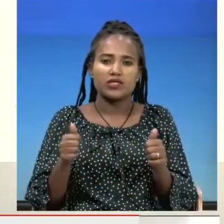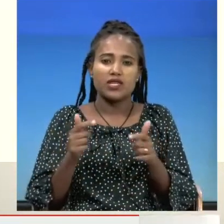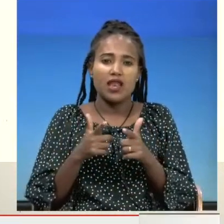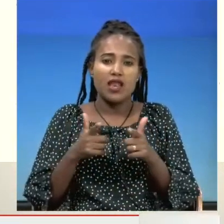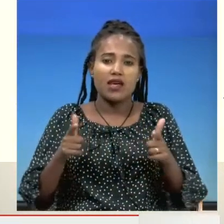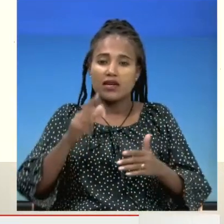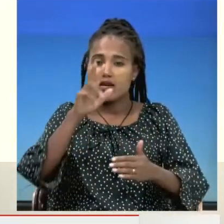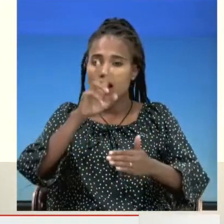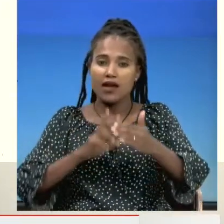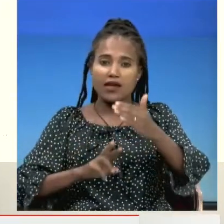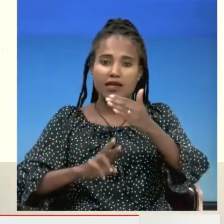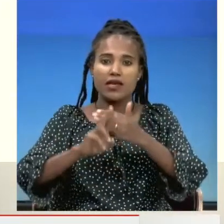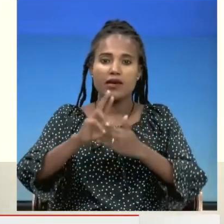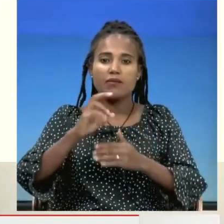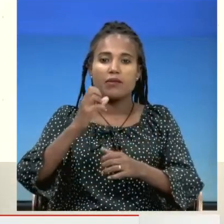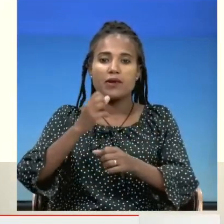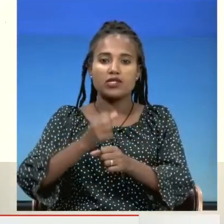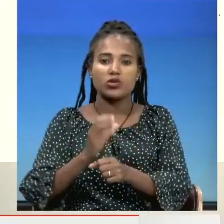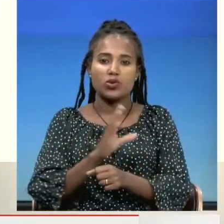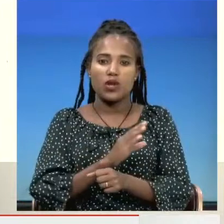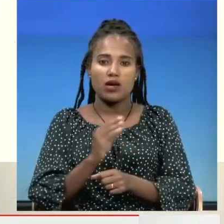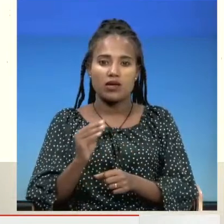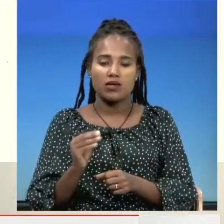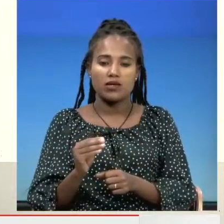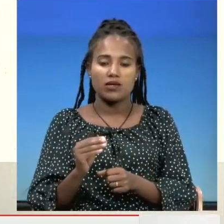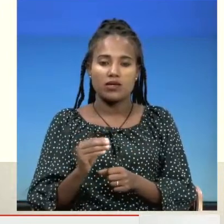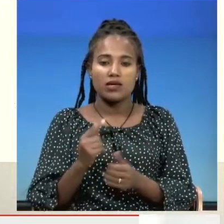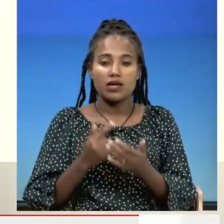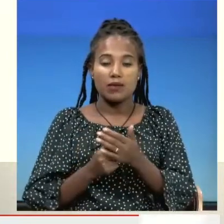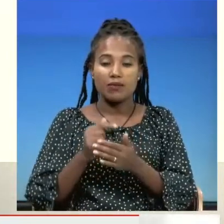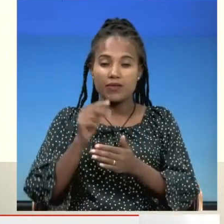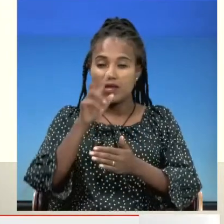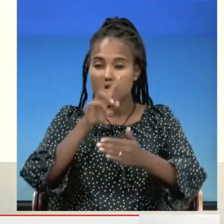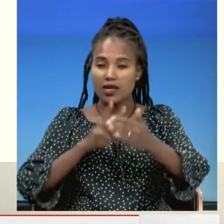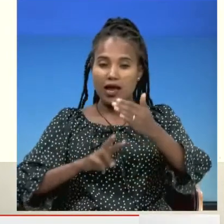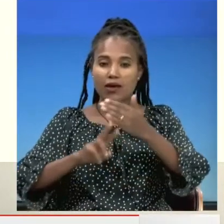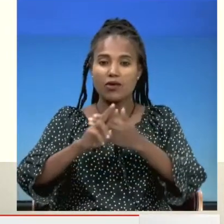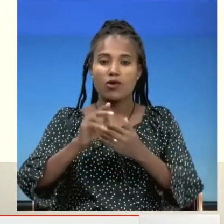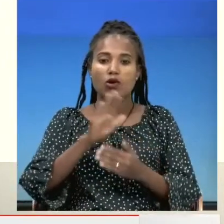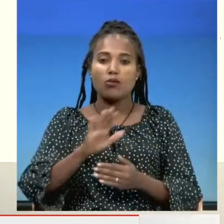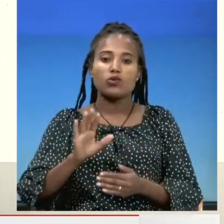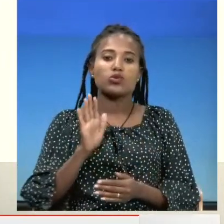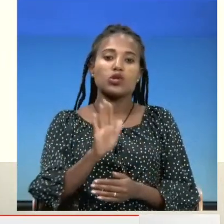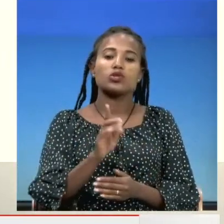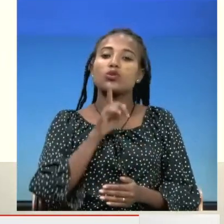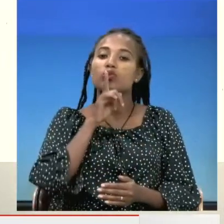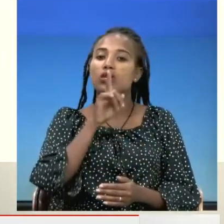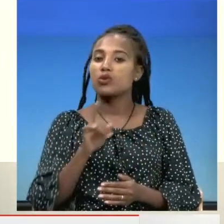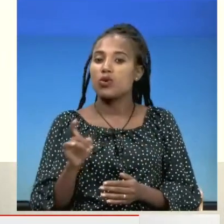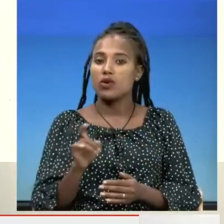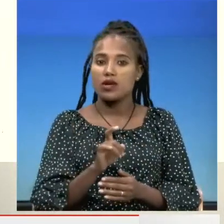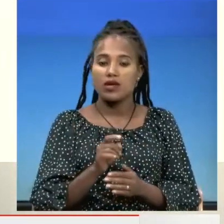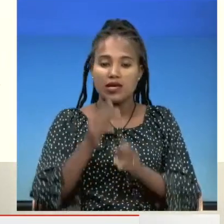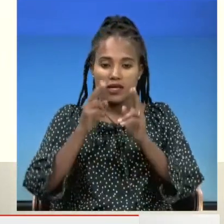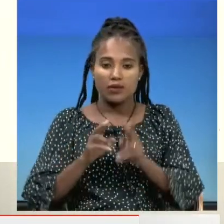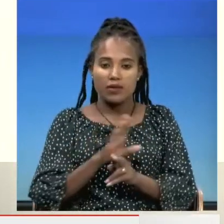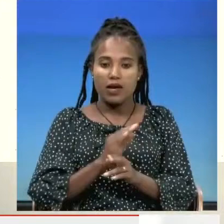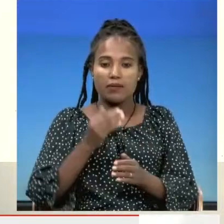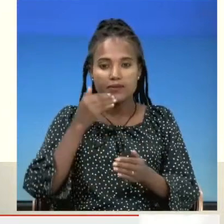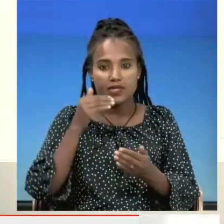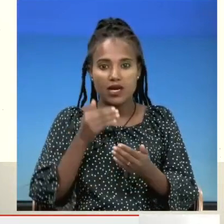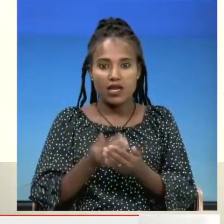ትልቅ ራዕይ በመሰነቃቸውና ያም ህልም በልጆቻቸው እውን ስለሆነ ክብርና